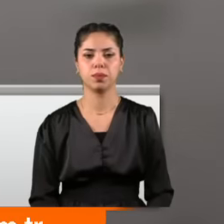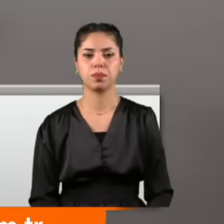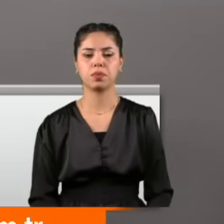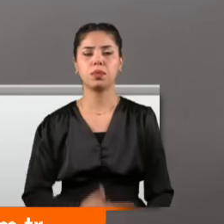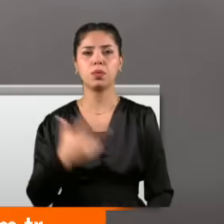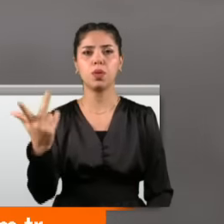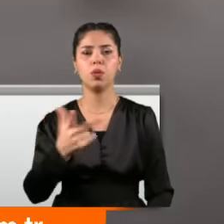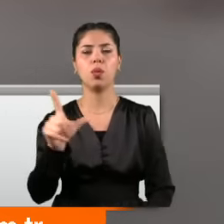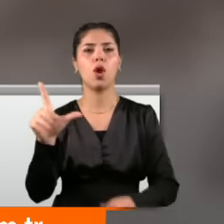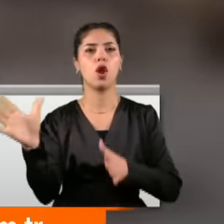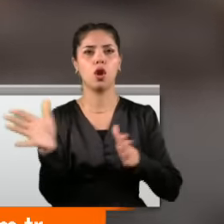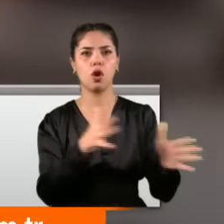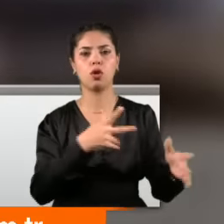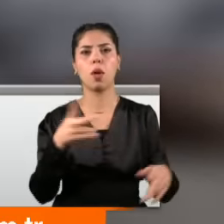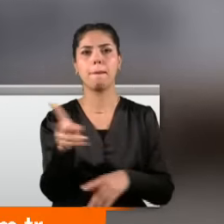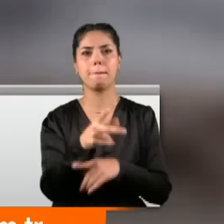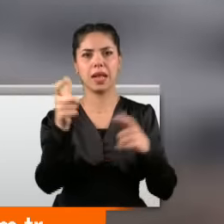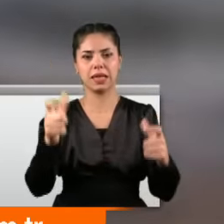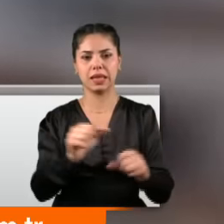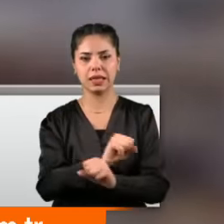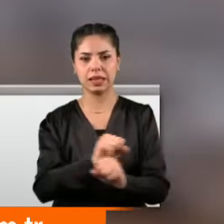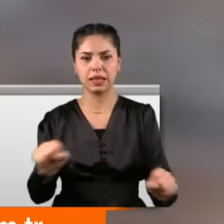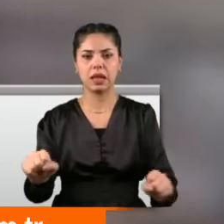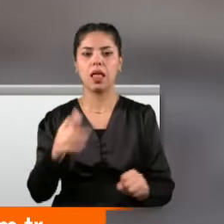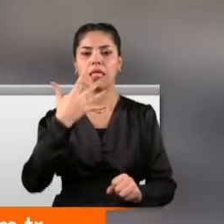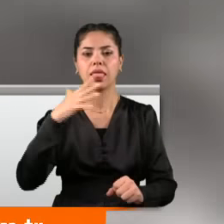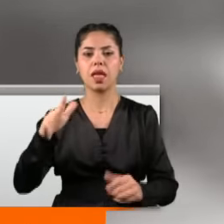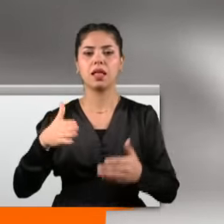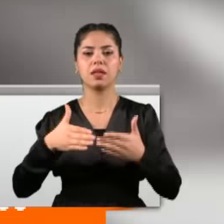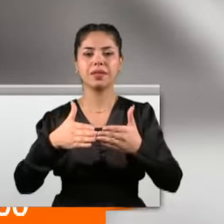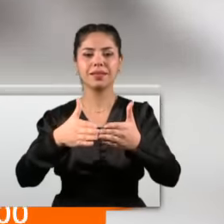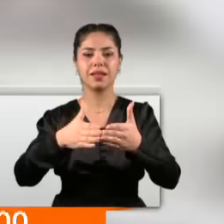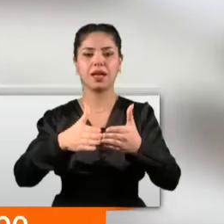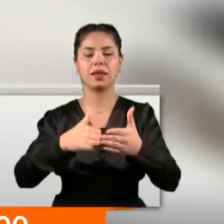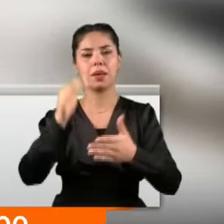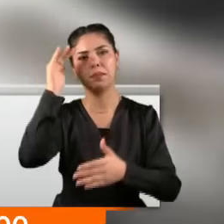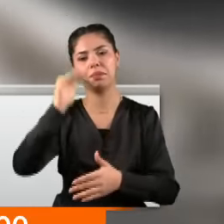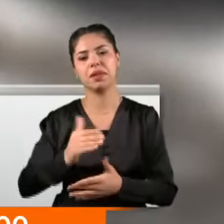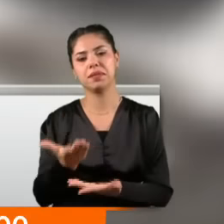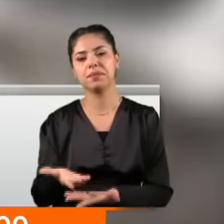Şiddetli lodos Balıkesir'i de vurdu. Sahildeki teknelerden biri battı.